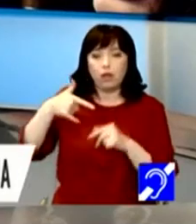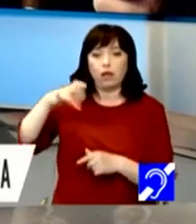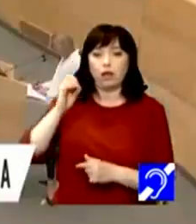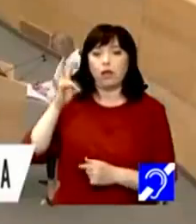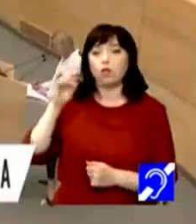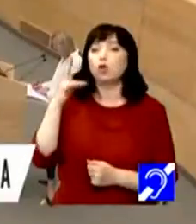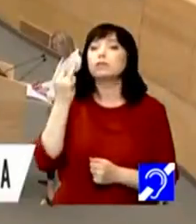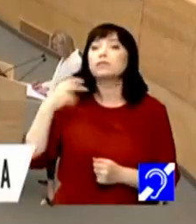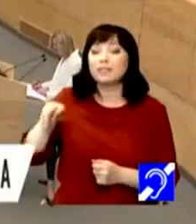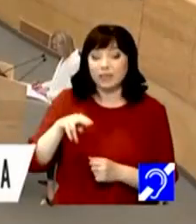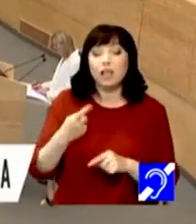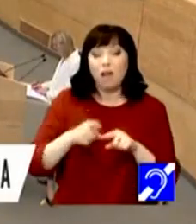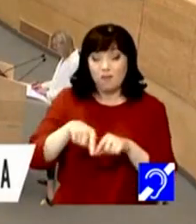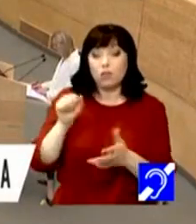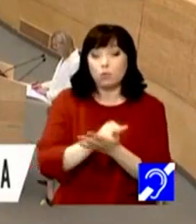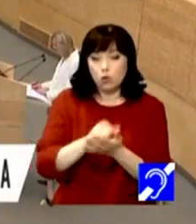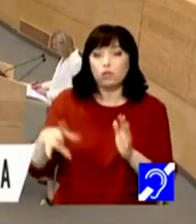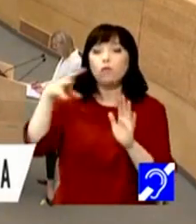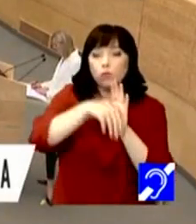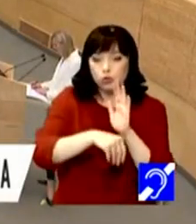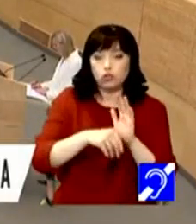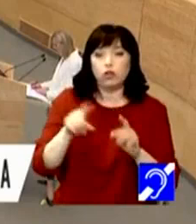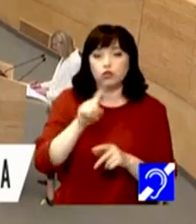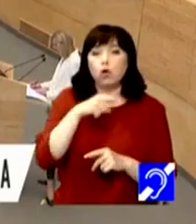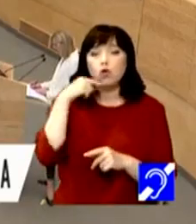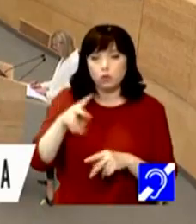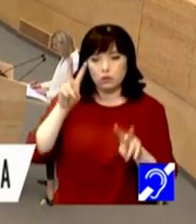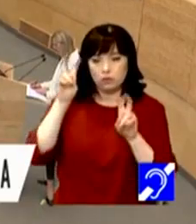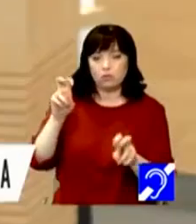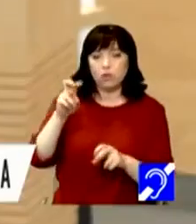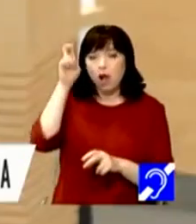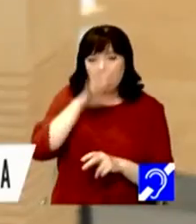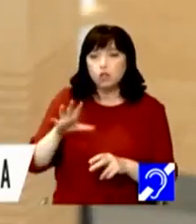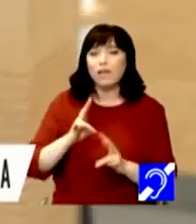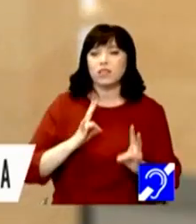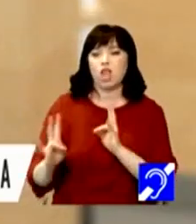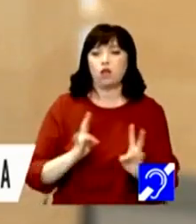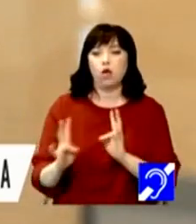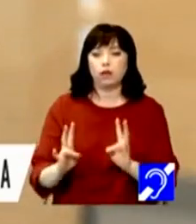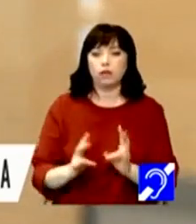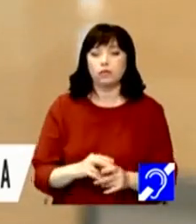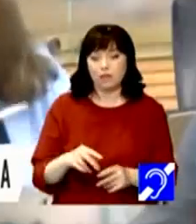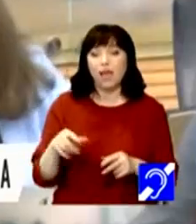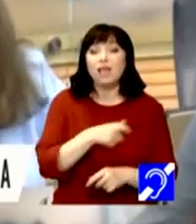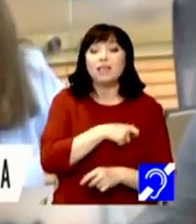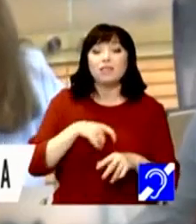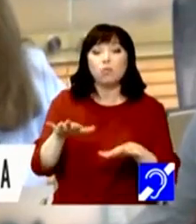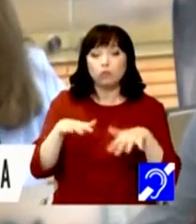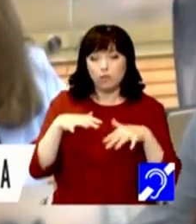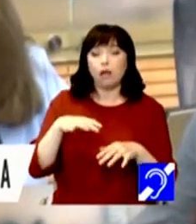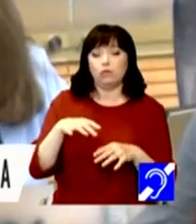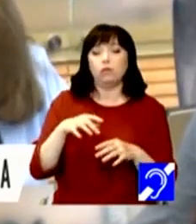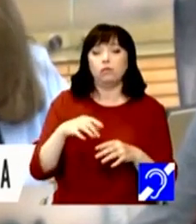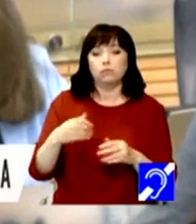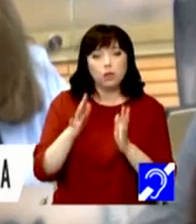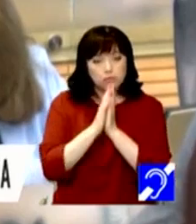În același document al Seimului de la Vilnius, Rusia este catalogată drept stat terorist. Deputații lituanieni cer instituirea